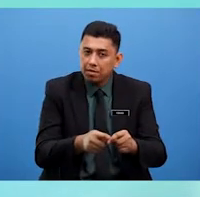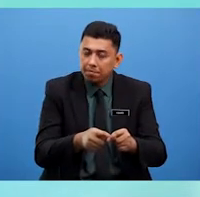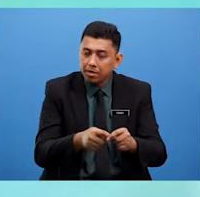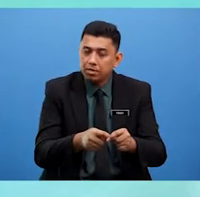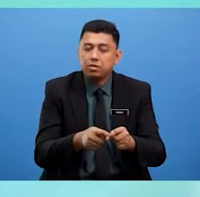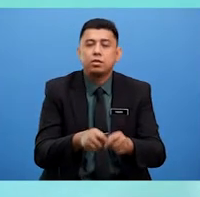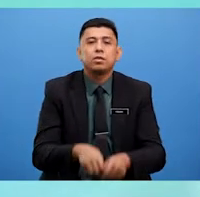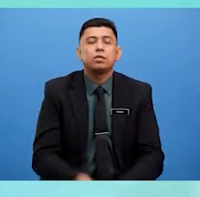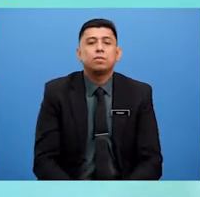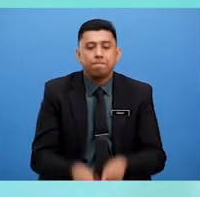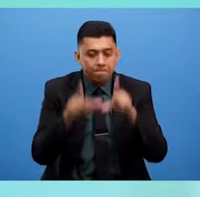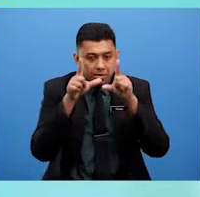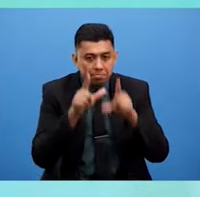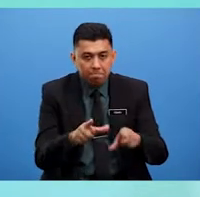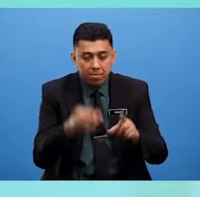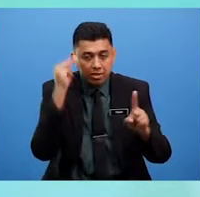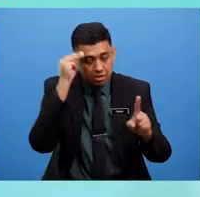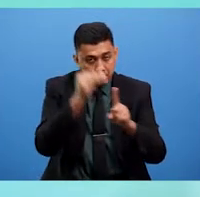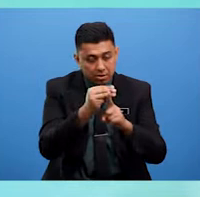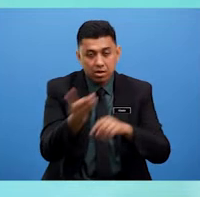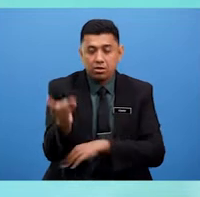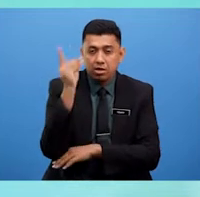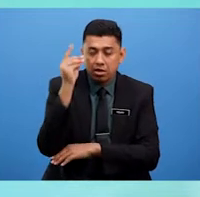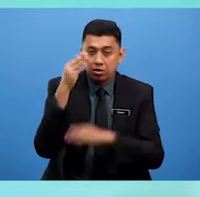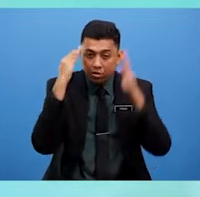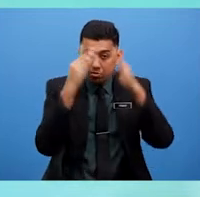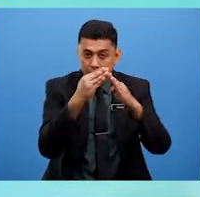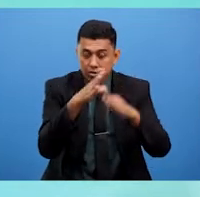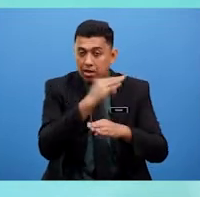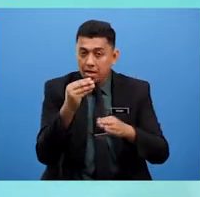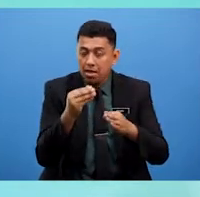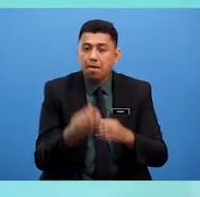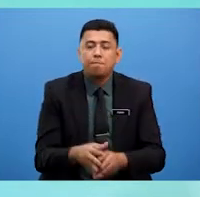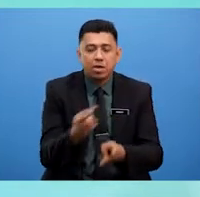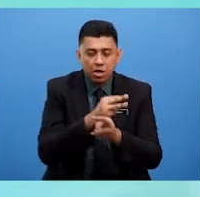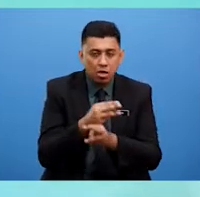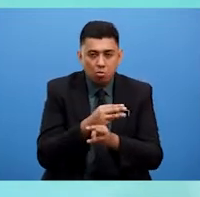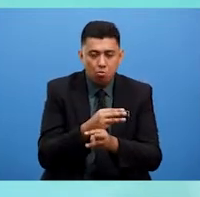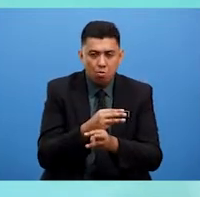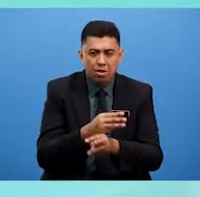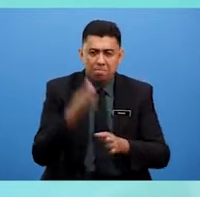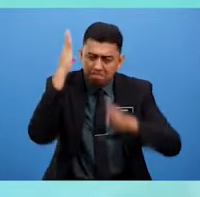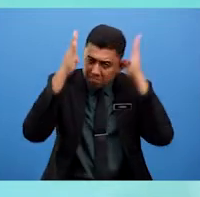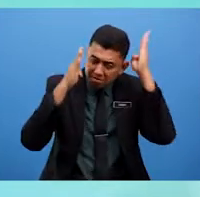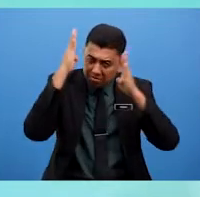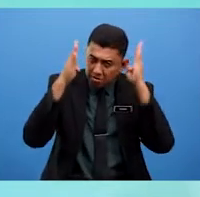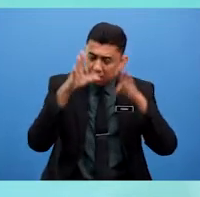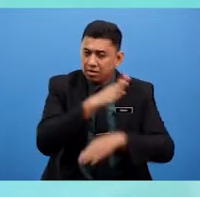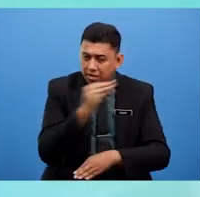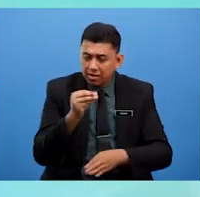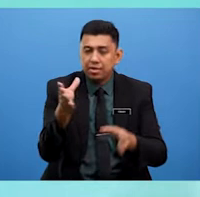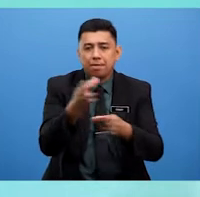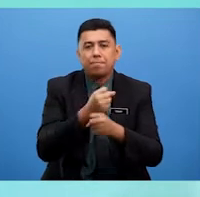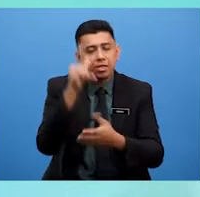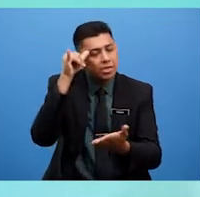imagery, daya penumpuan, mengawal kebimbangan dan kebangkitan serta mendapatkan